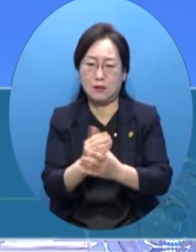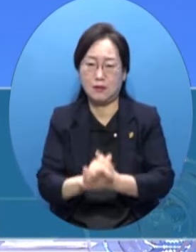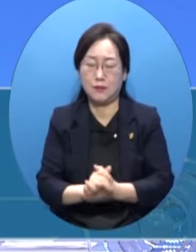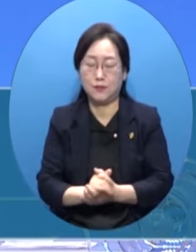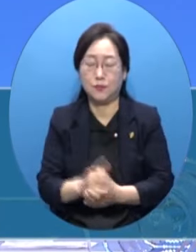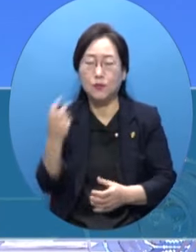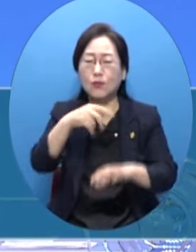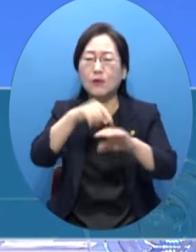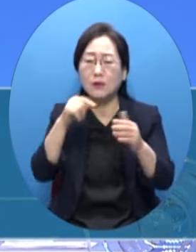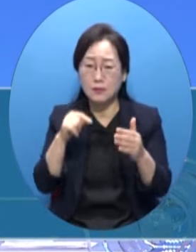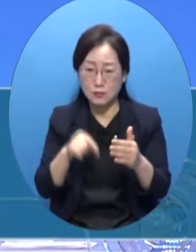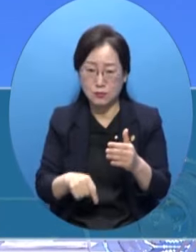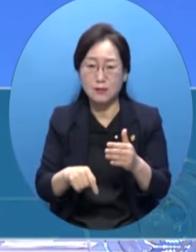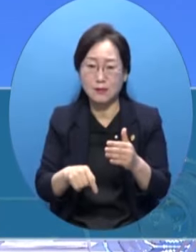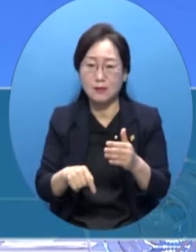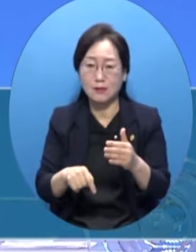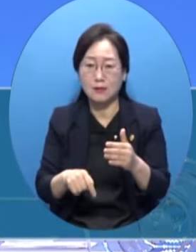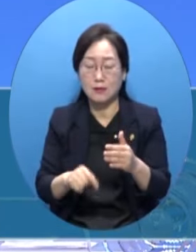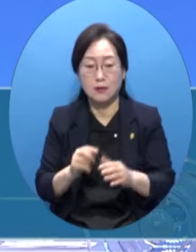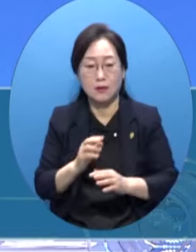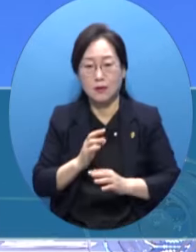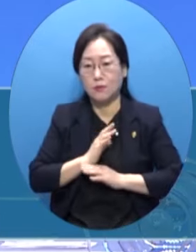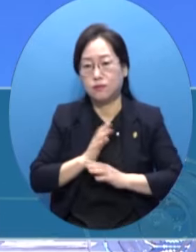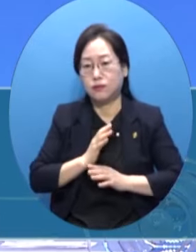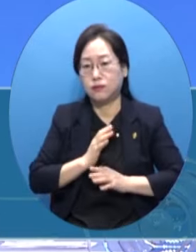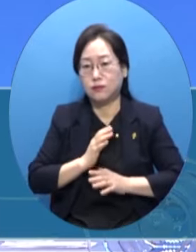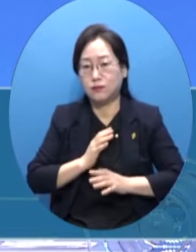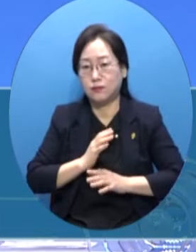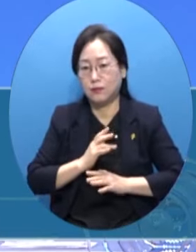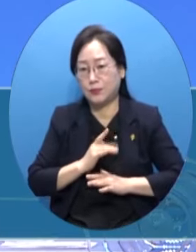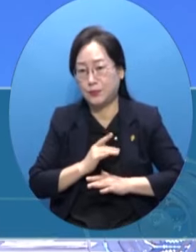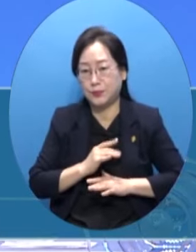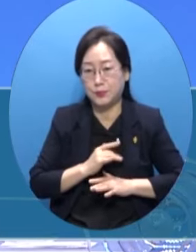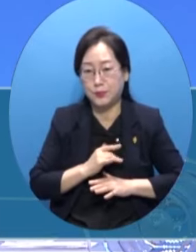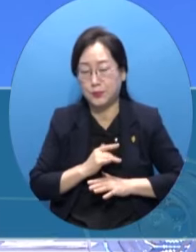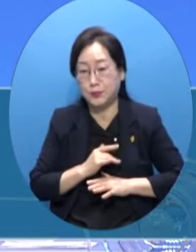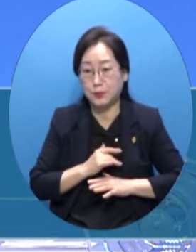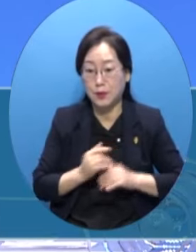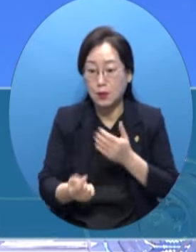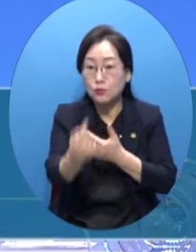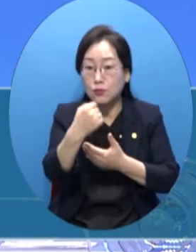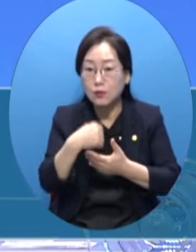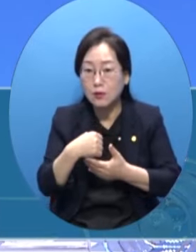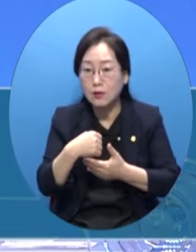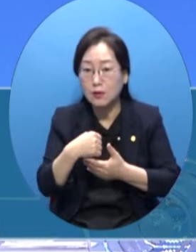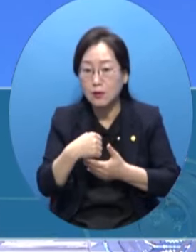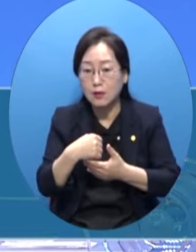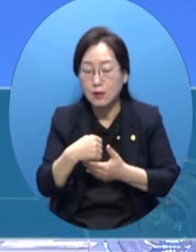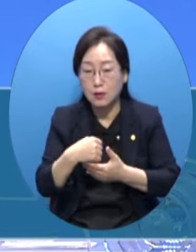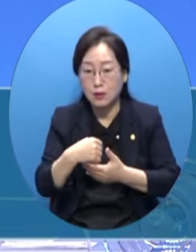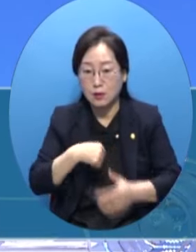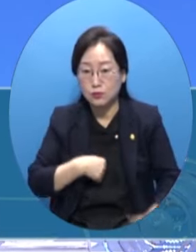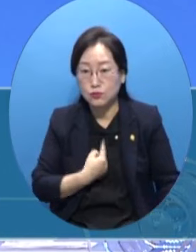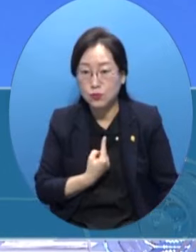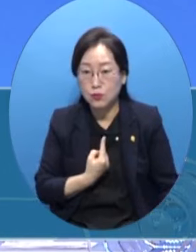무엇보다도 마음에 무서움과 두려움이 다가오면 우리 스스로 절망에